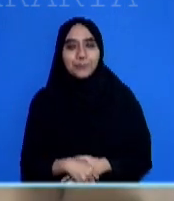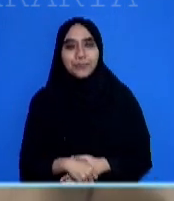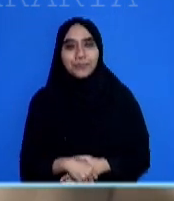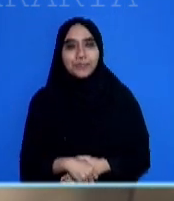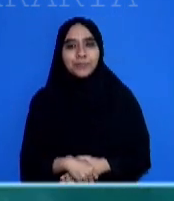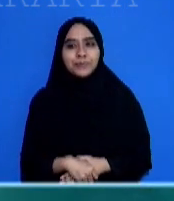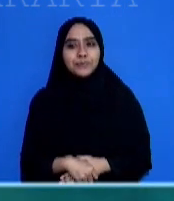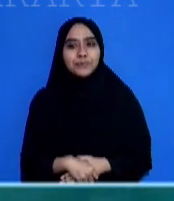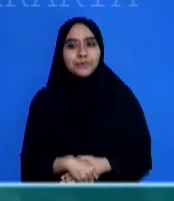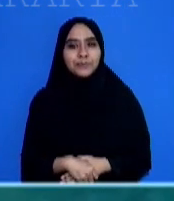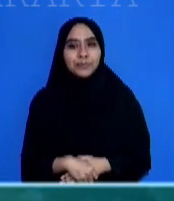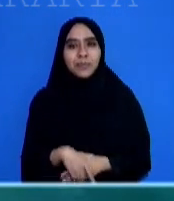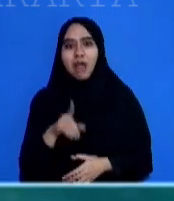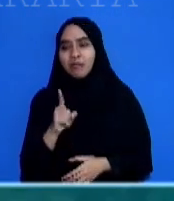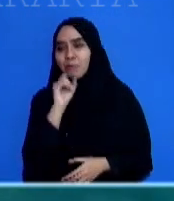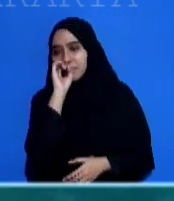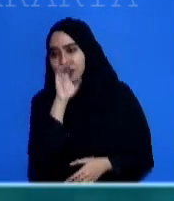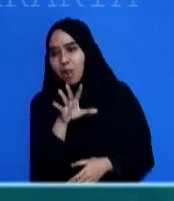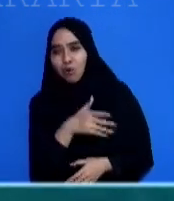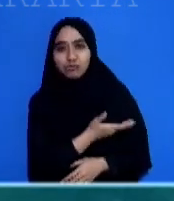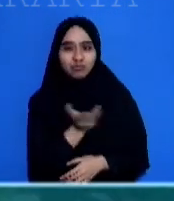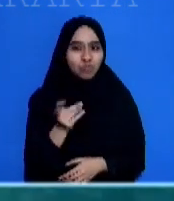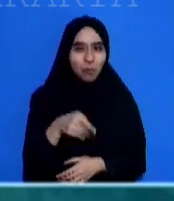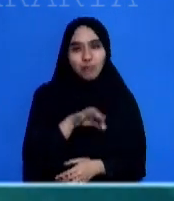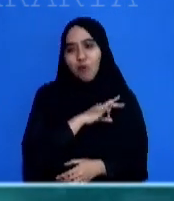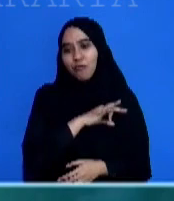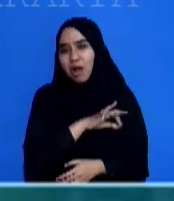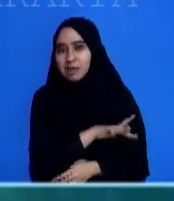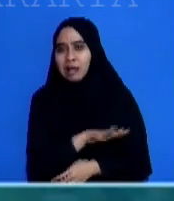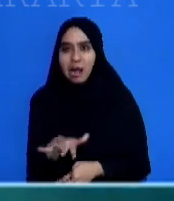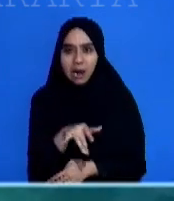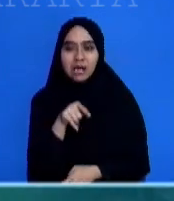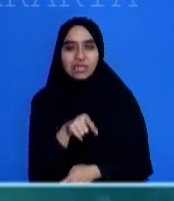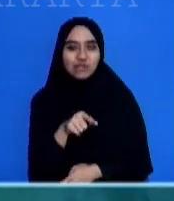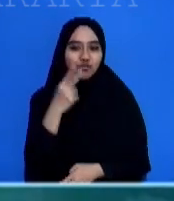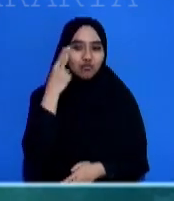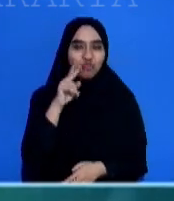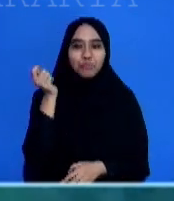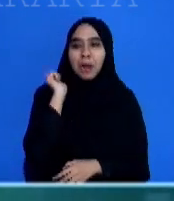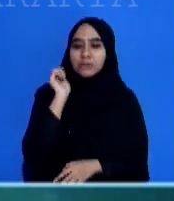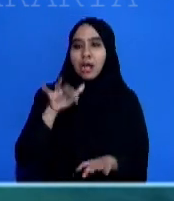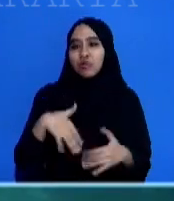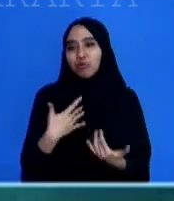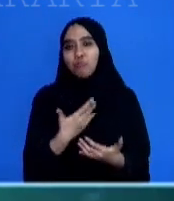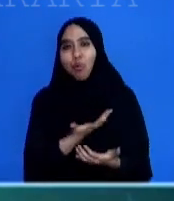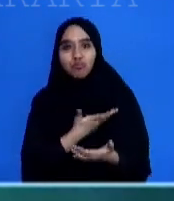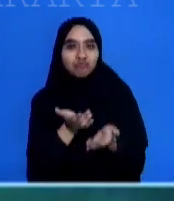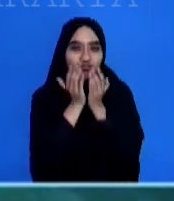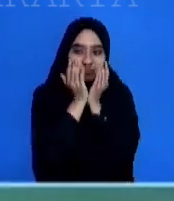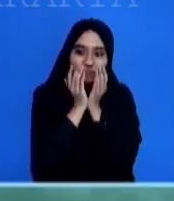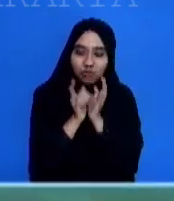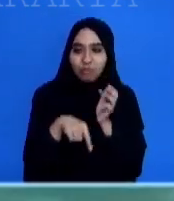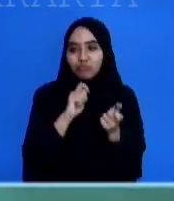kakujatigahunanganosilih Sinten kon ingkang angataken Toya Umbul cereng Menik kangge siram utawi raup saget damel awet